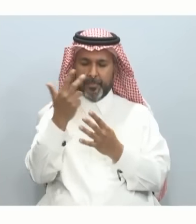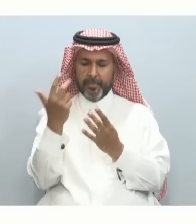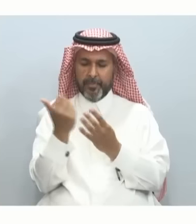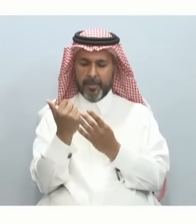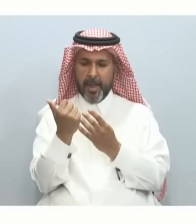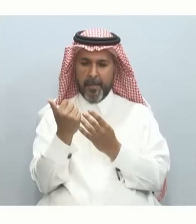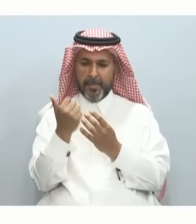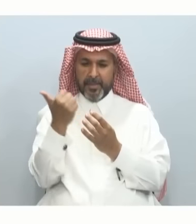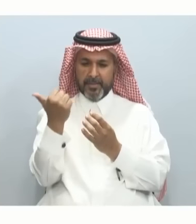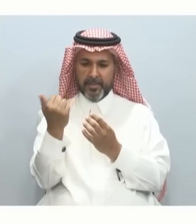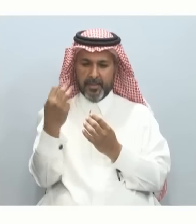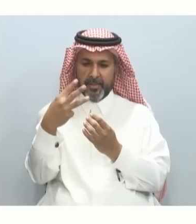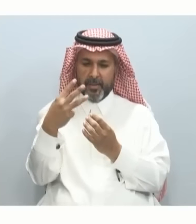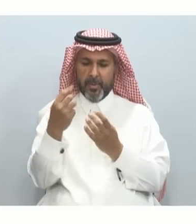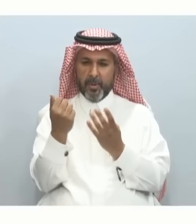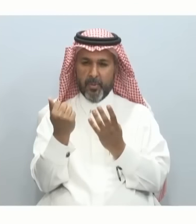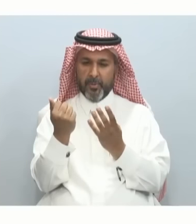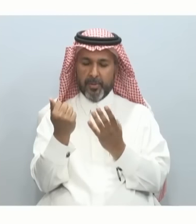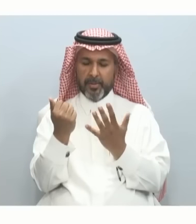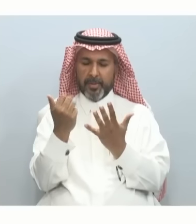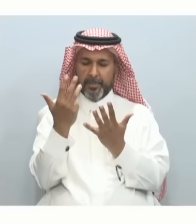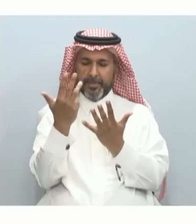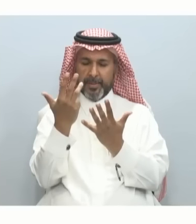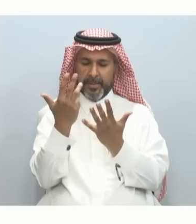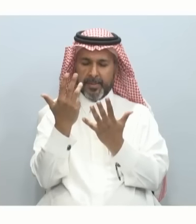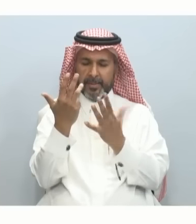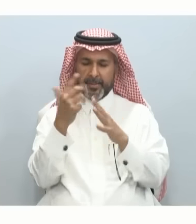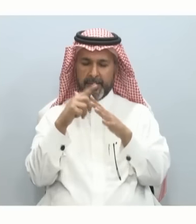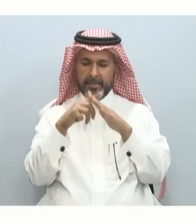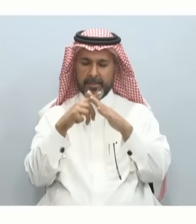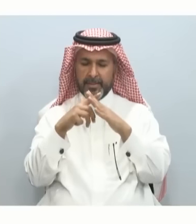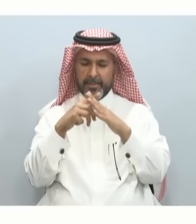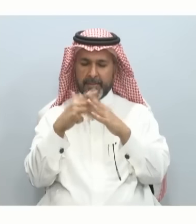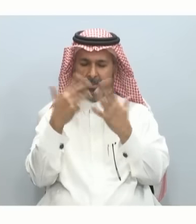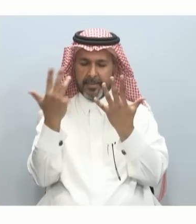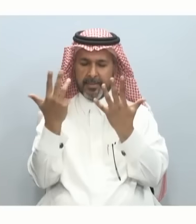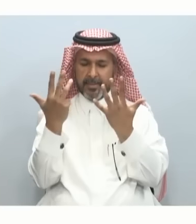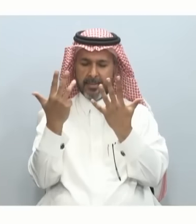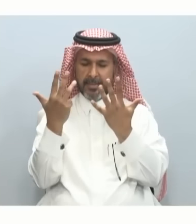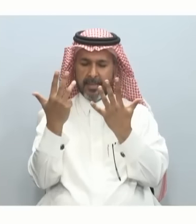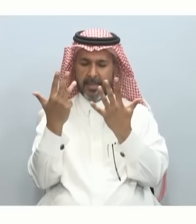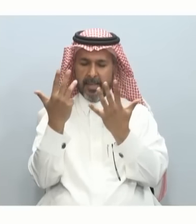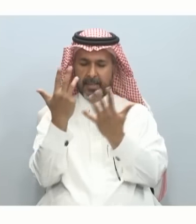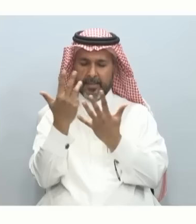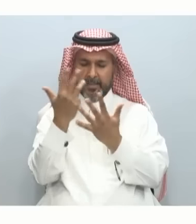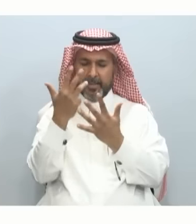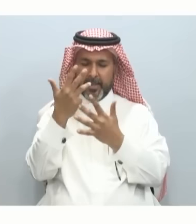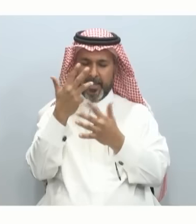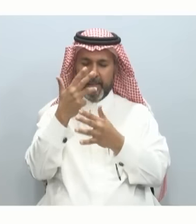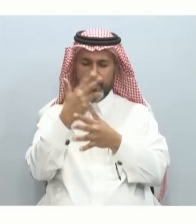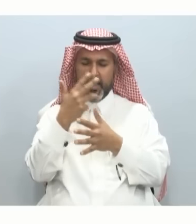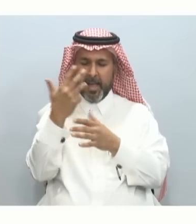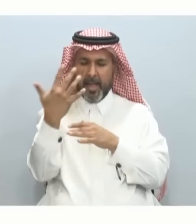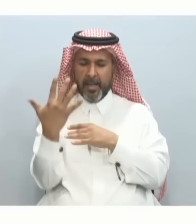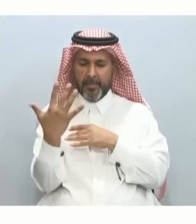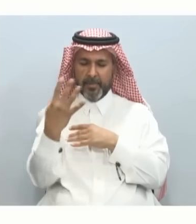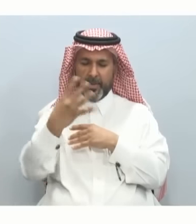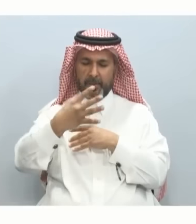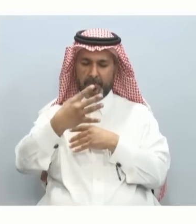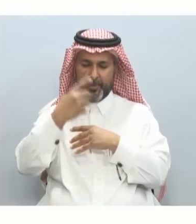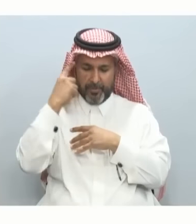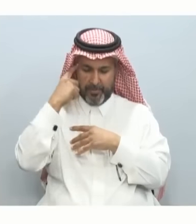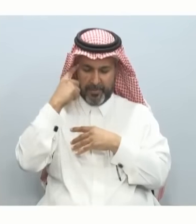خمسه واربعون وهذه المضاعفات الخمسه الاولى للعدد تسعه يا ابطال سهله والله